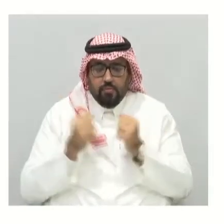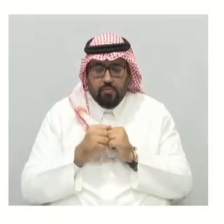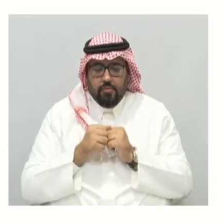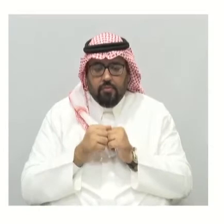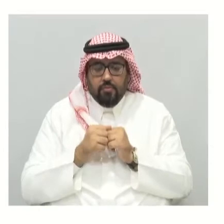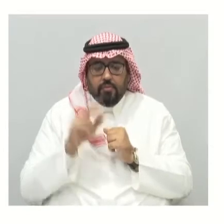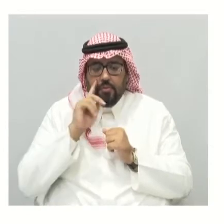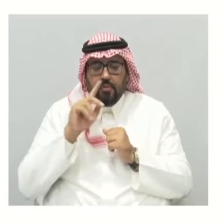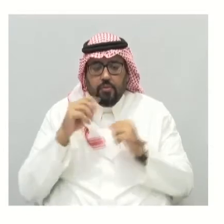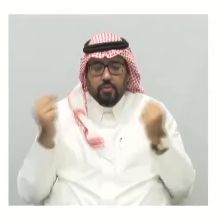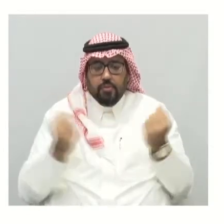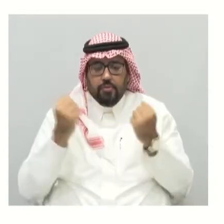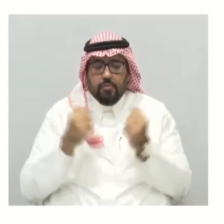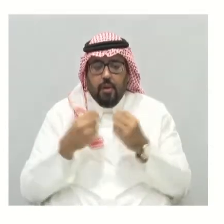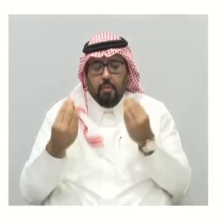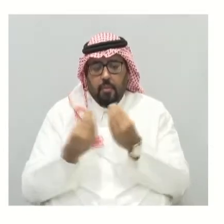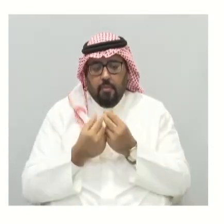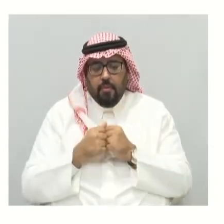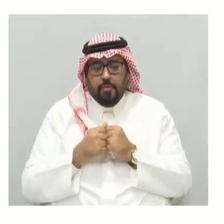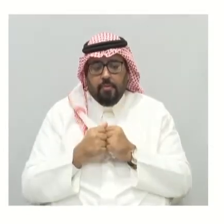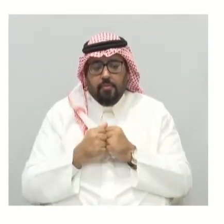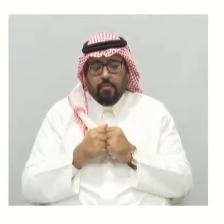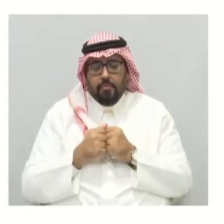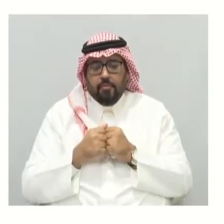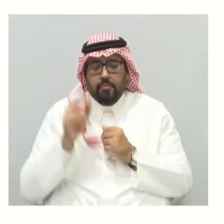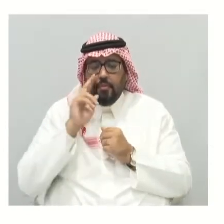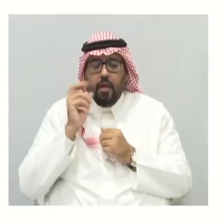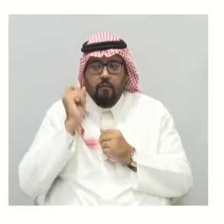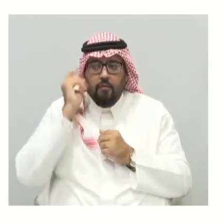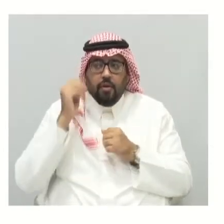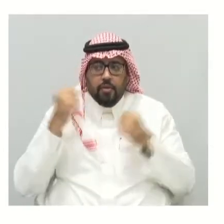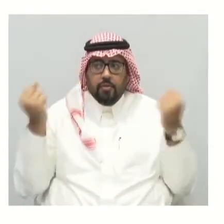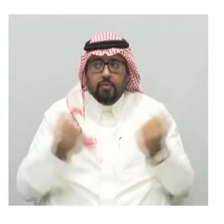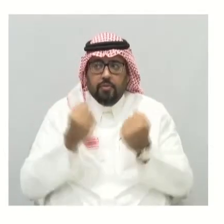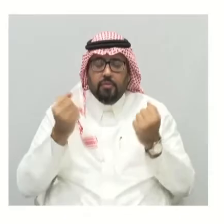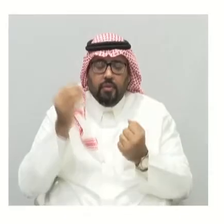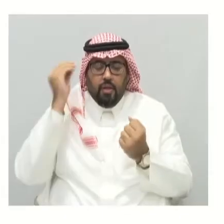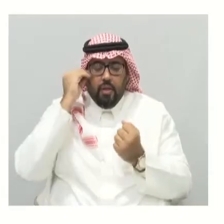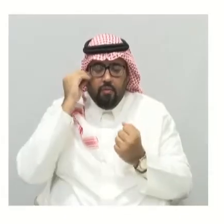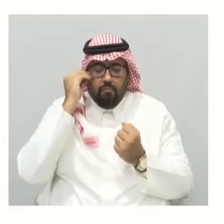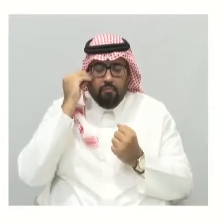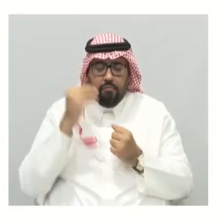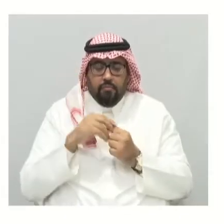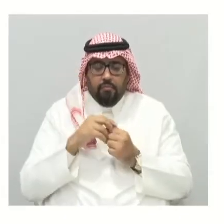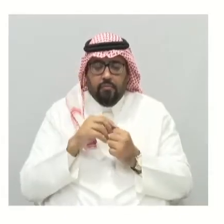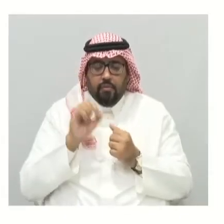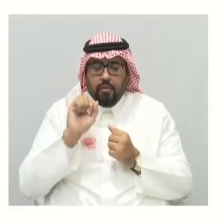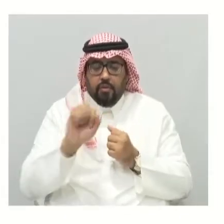نبغى نسويه هذا النشاط مع بعض ايش فكره النشاط نبي نتعرف على